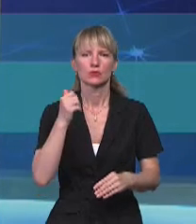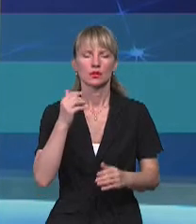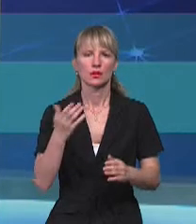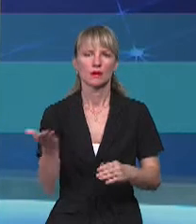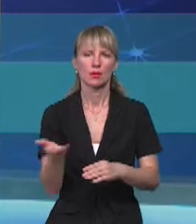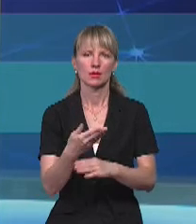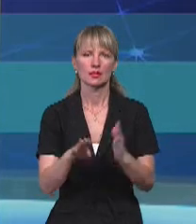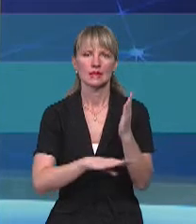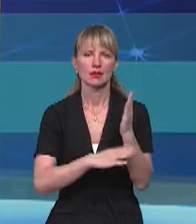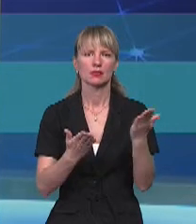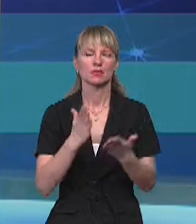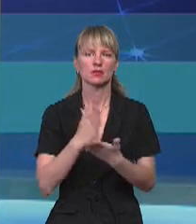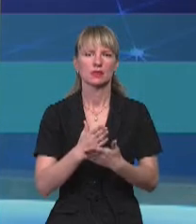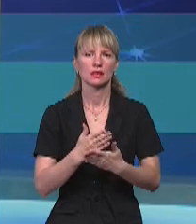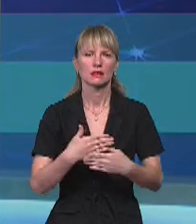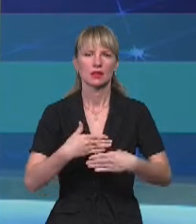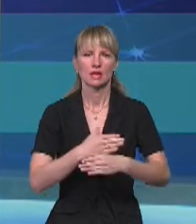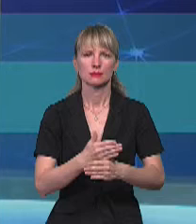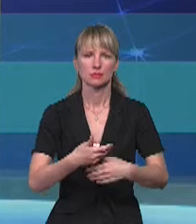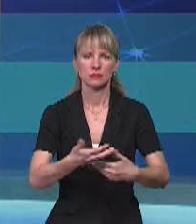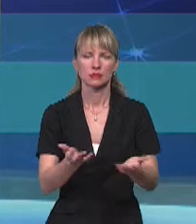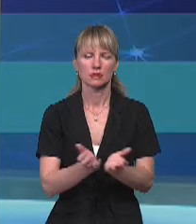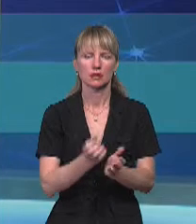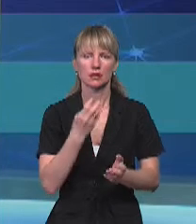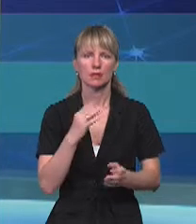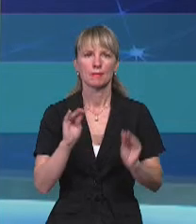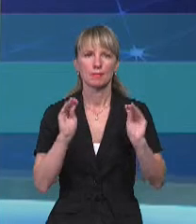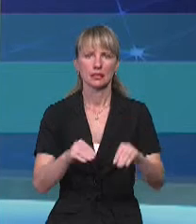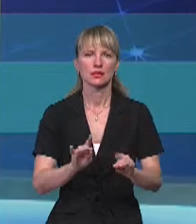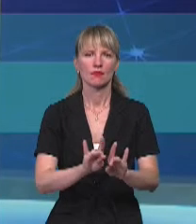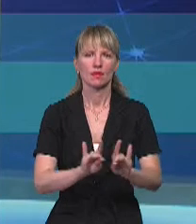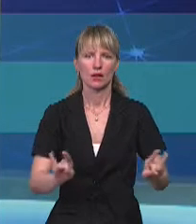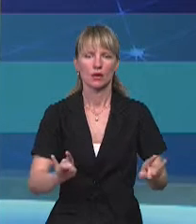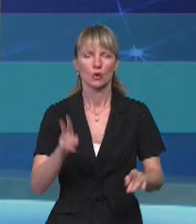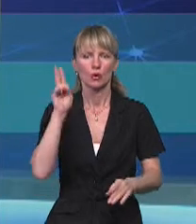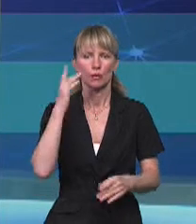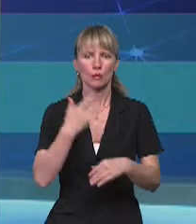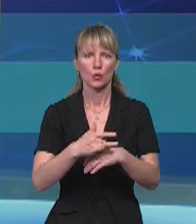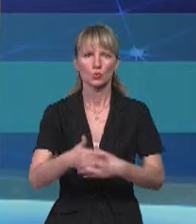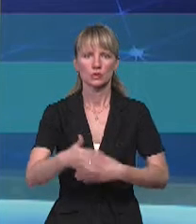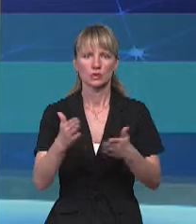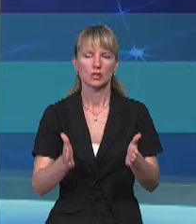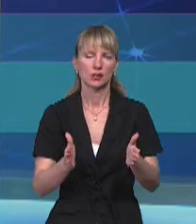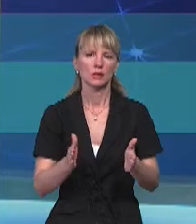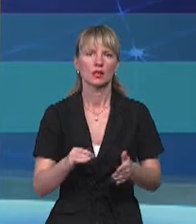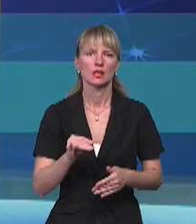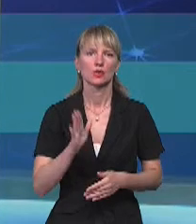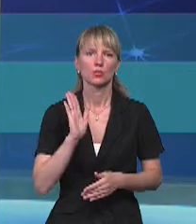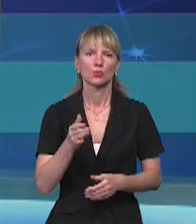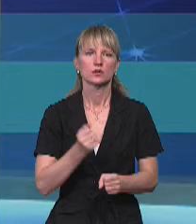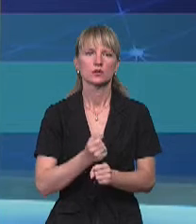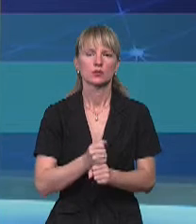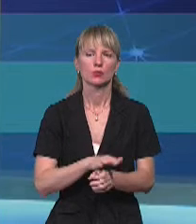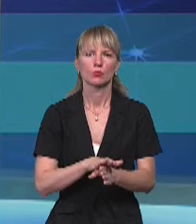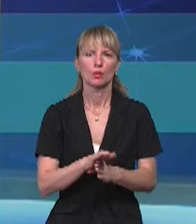есть, разбиты клумбы, установлены лавочки, урны, малоархитектурные формы, и будет сделано